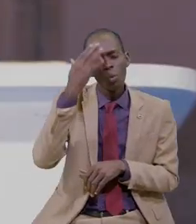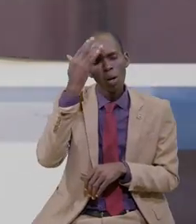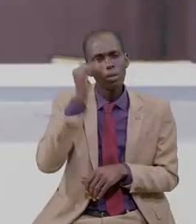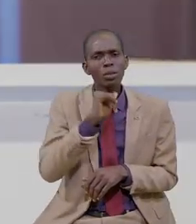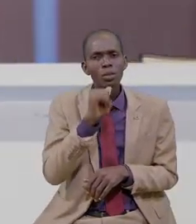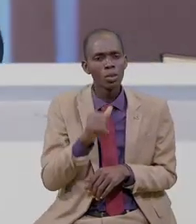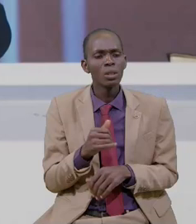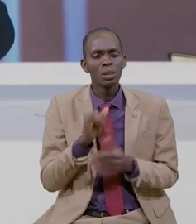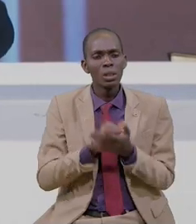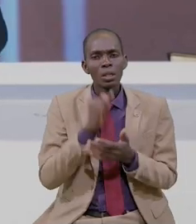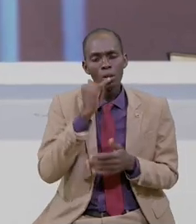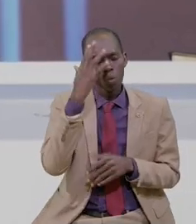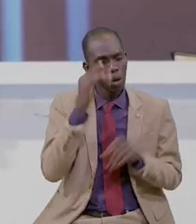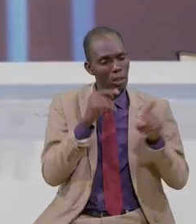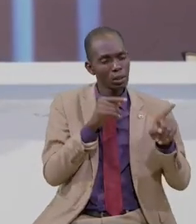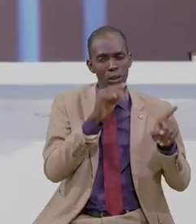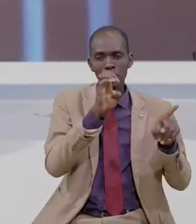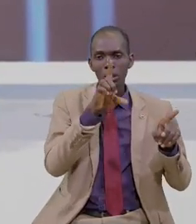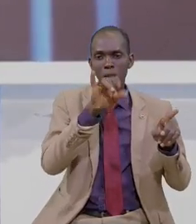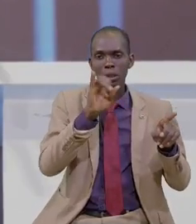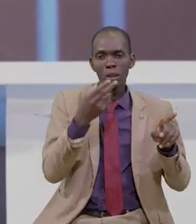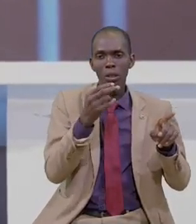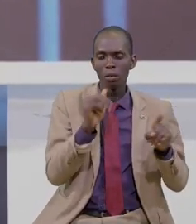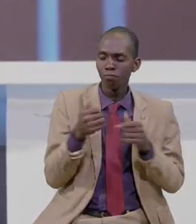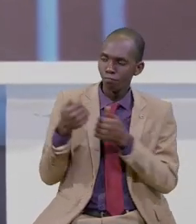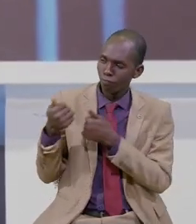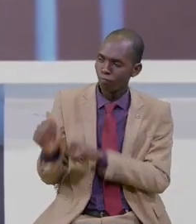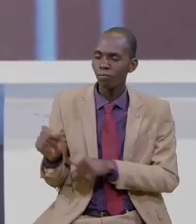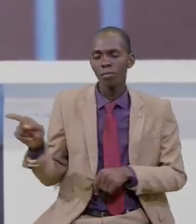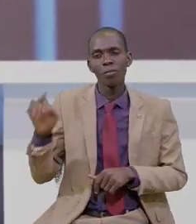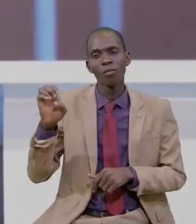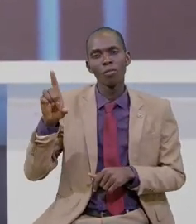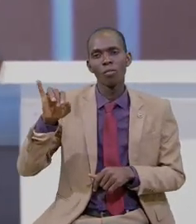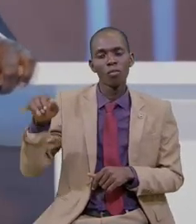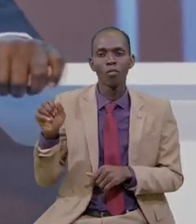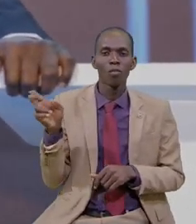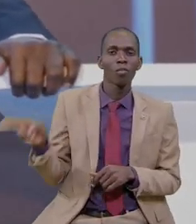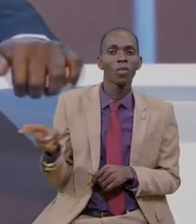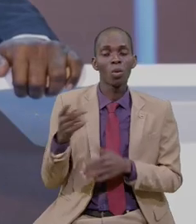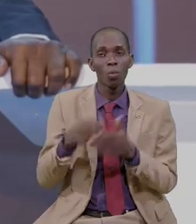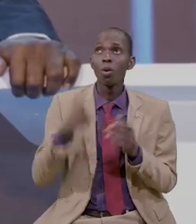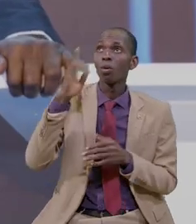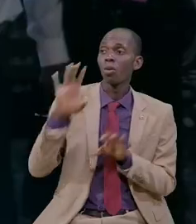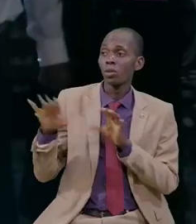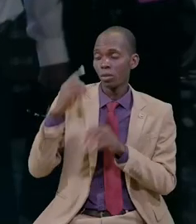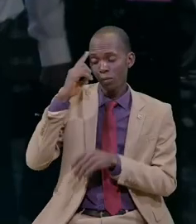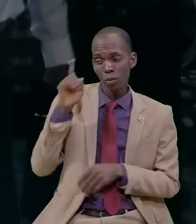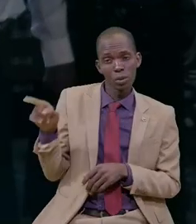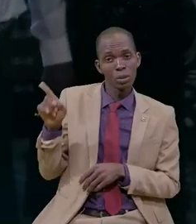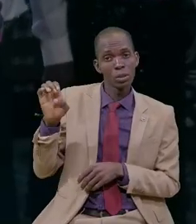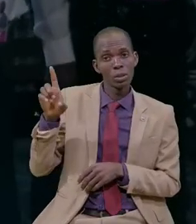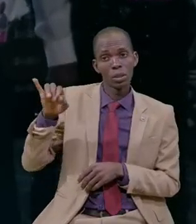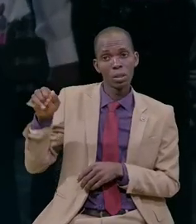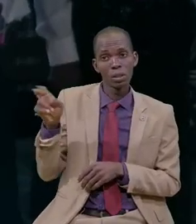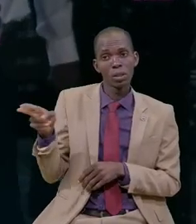suivi, c'est pourquoi tu es là, pour que ce que le Seigneur a fait pour Élie, il le fasse pour